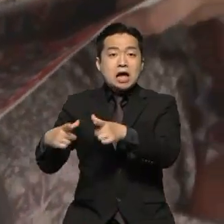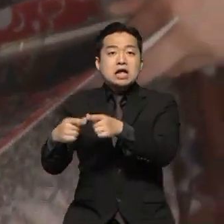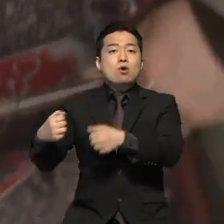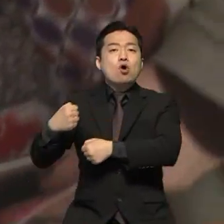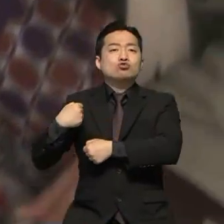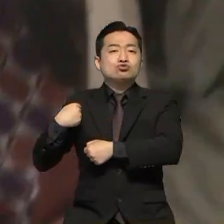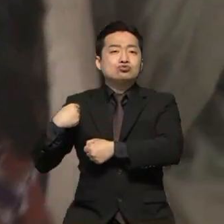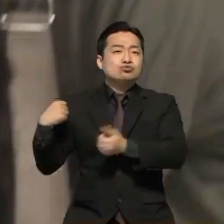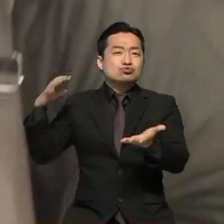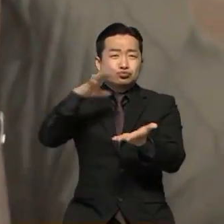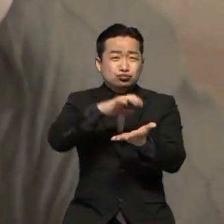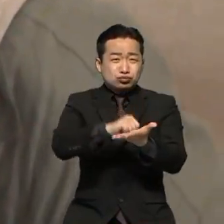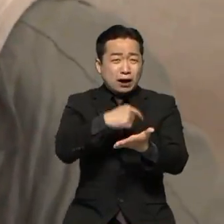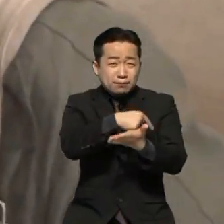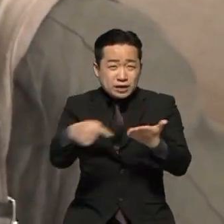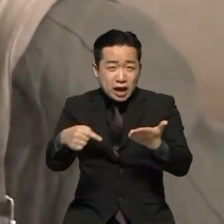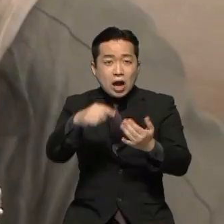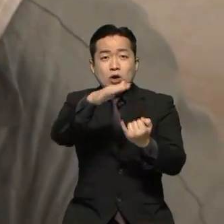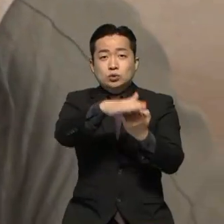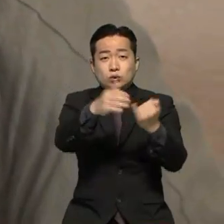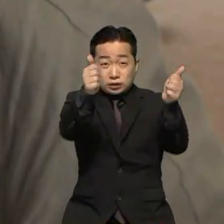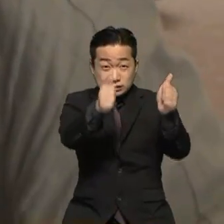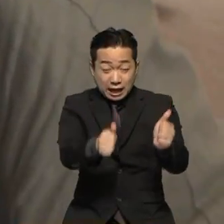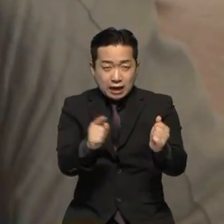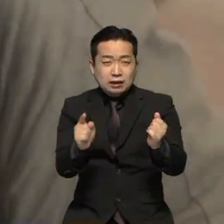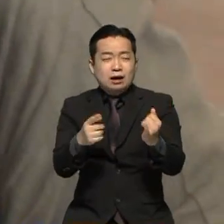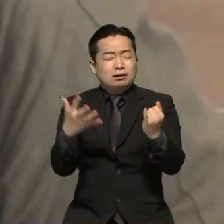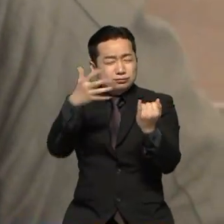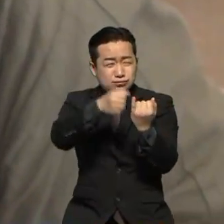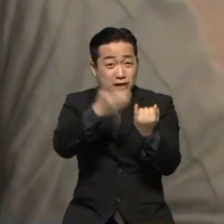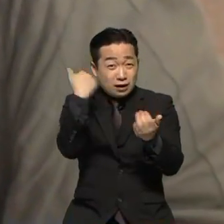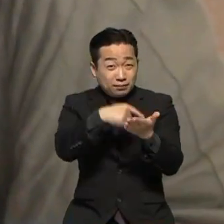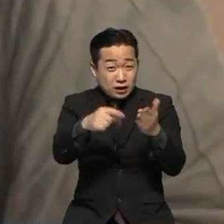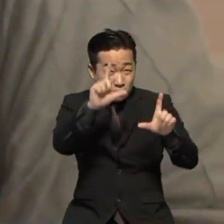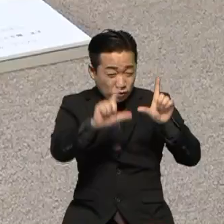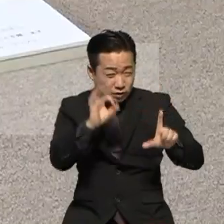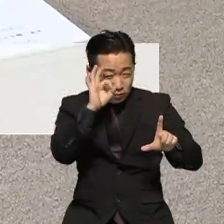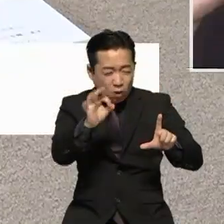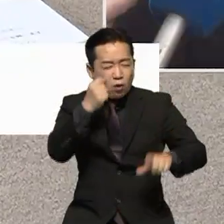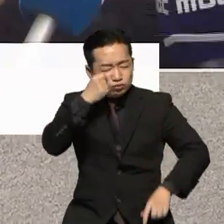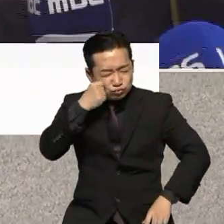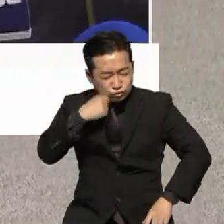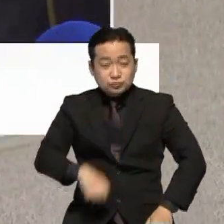피해자를 상징하는 소녀상의 손을 잡고 눈물을 흘리기도 했습니다.